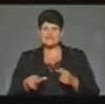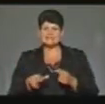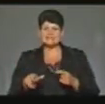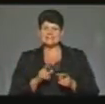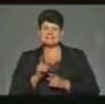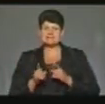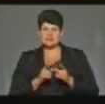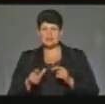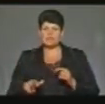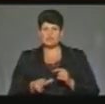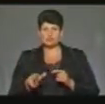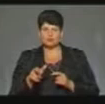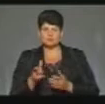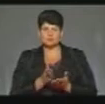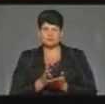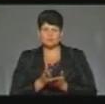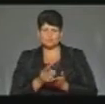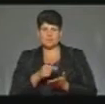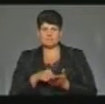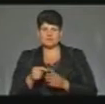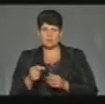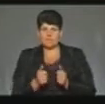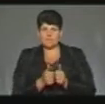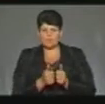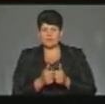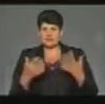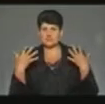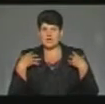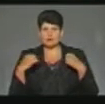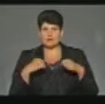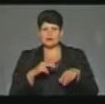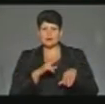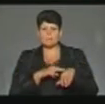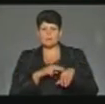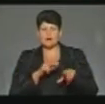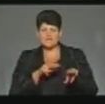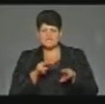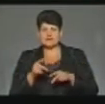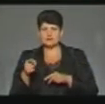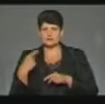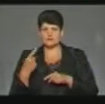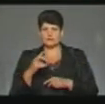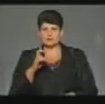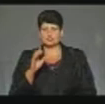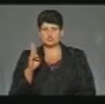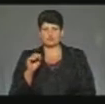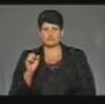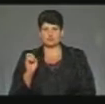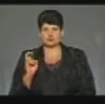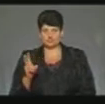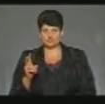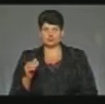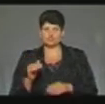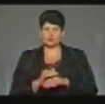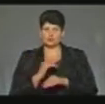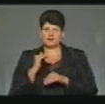інфраструктурі міста Тернополя. Поруч зі мною начальник управління патрульної поліції у Тернопільській області Богдан Шевчук. Доброго вечора, пане